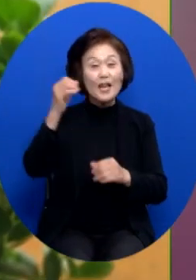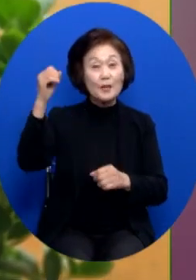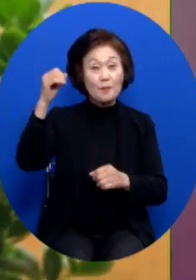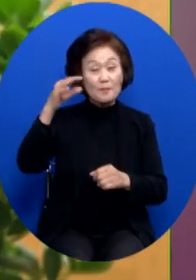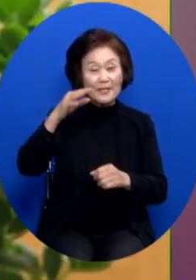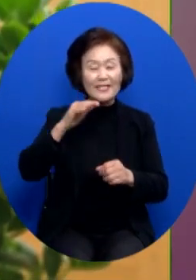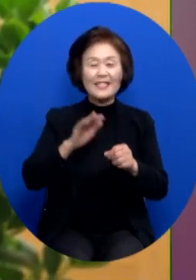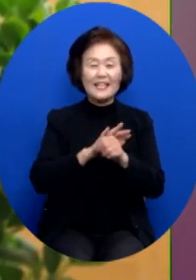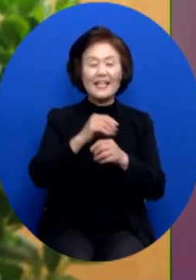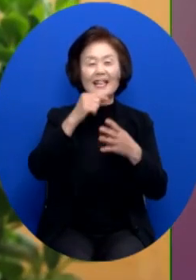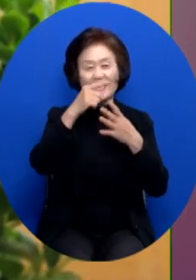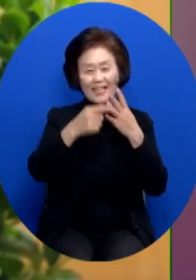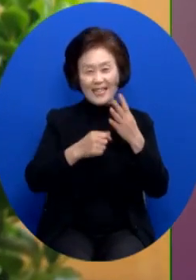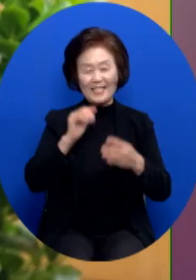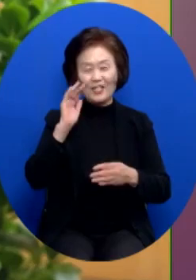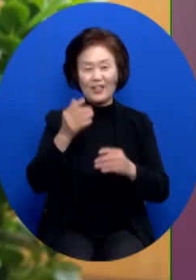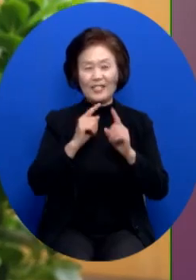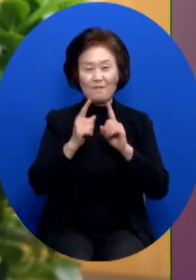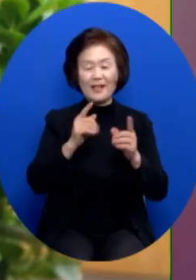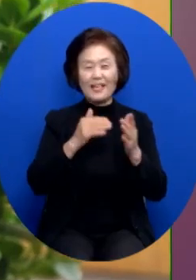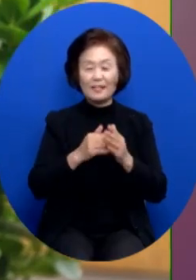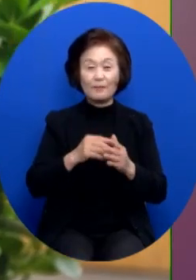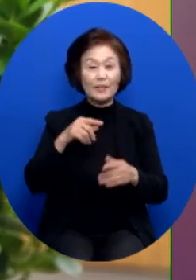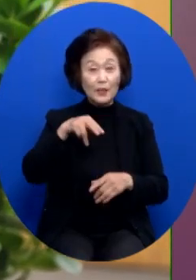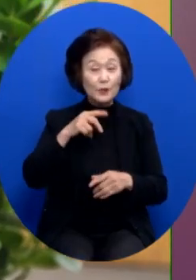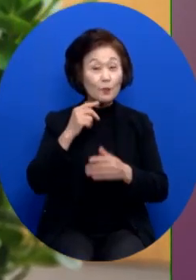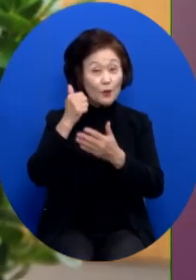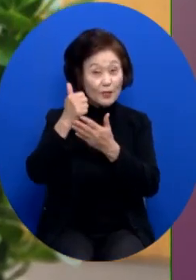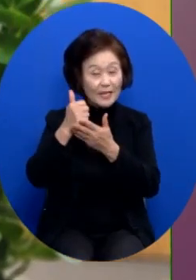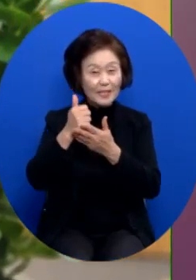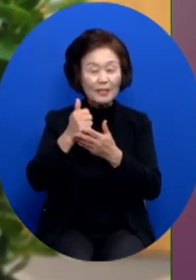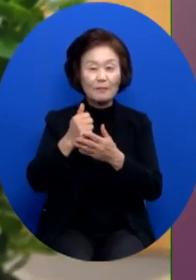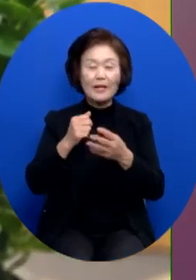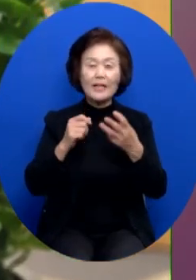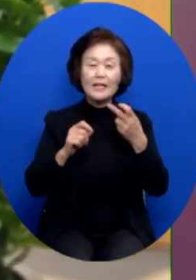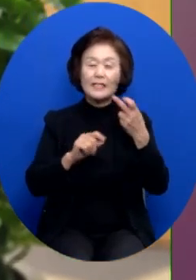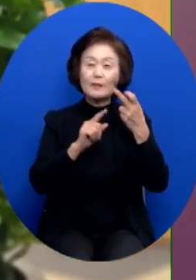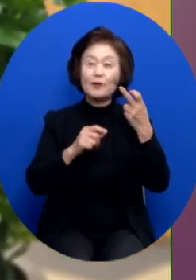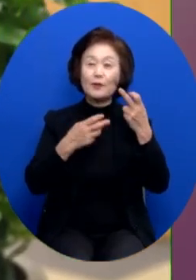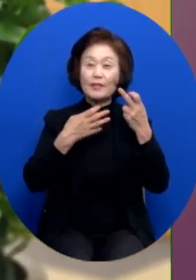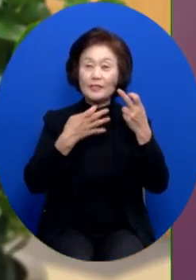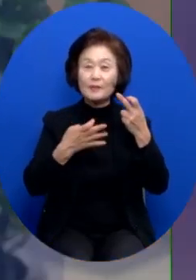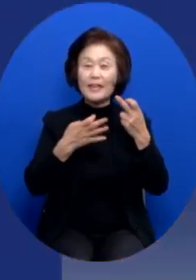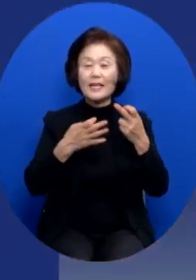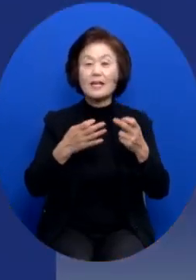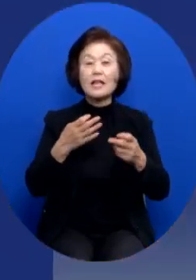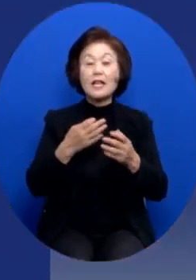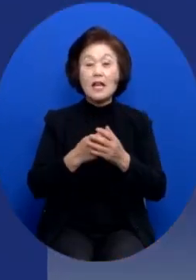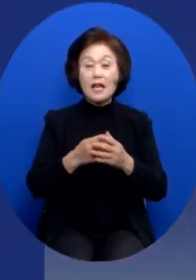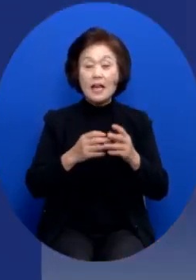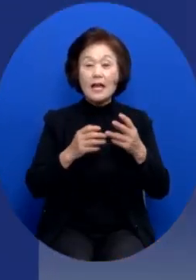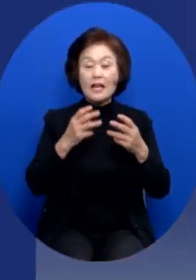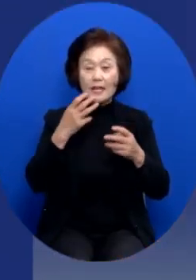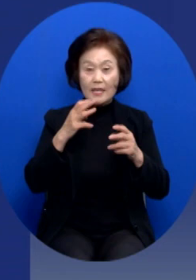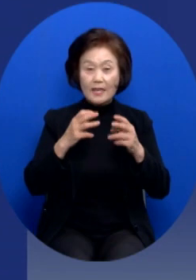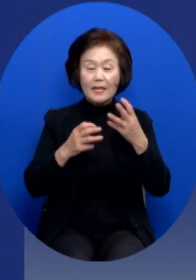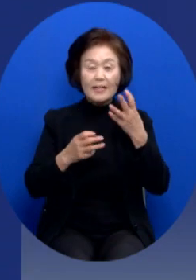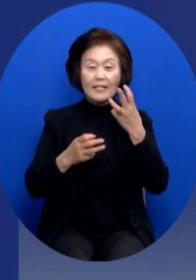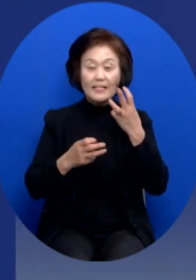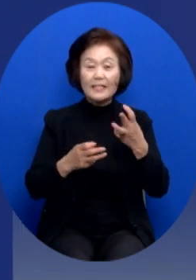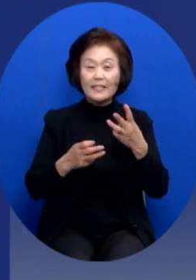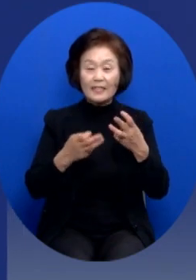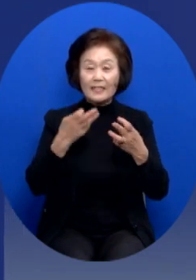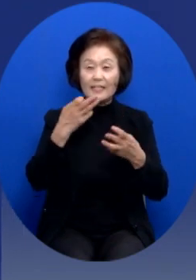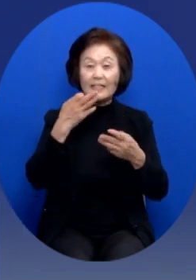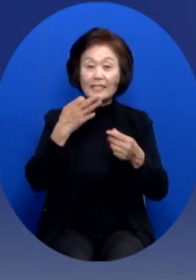것 했습니다 소광 목사는 오 14일 섬에서 13번째 시집 너라는 계절이 네개 왔다